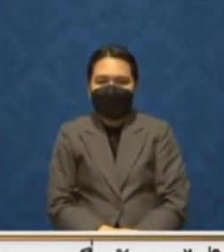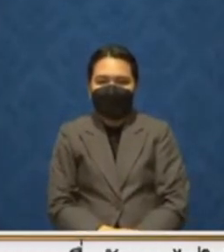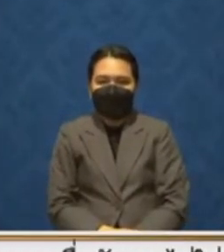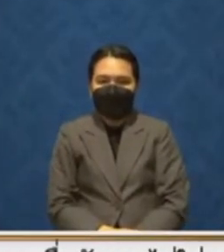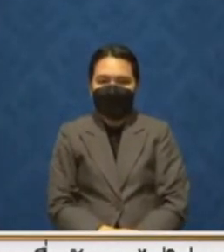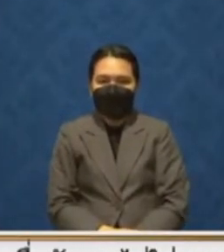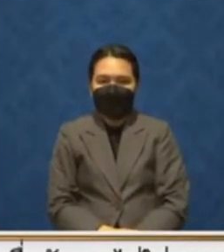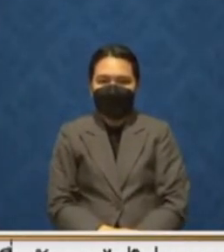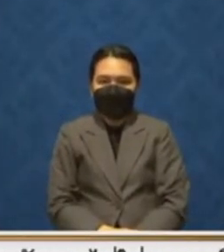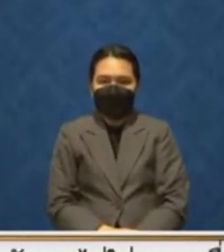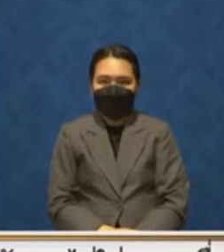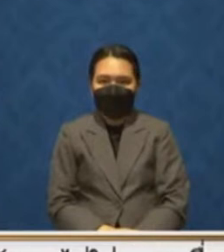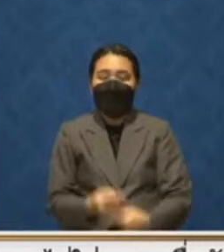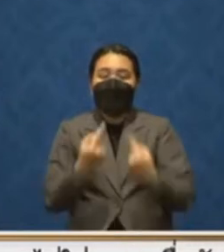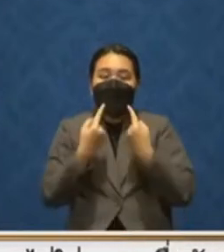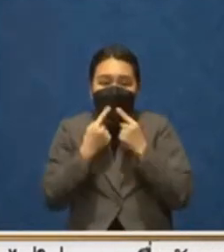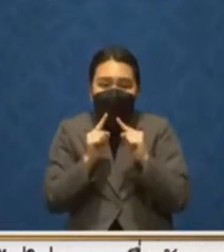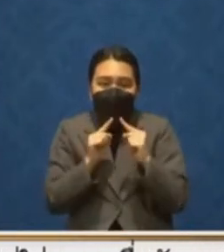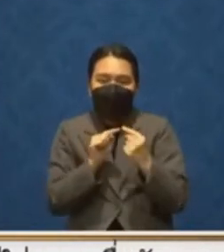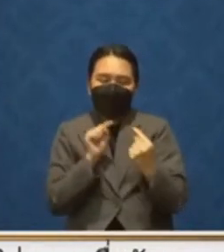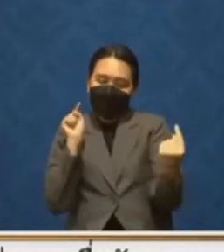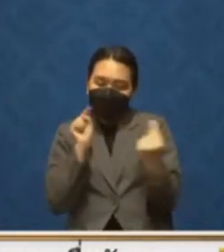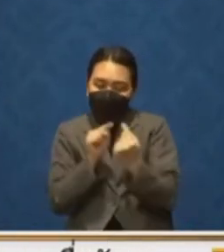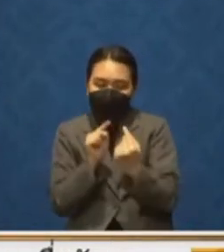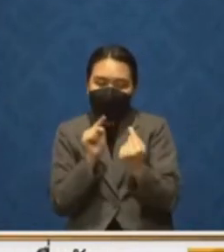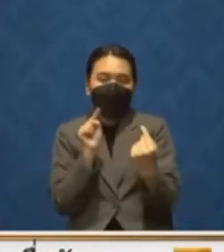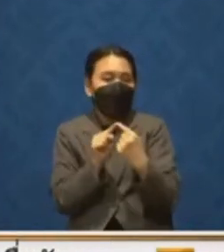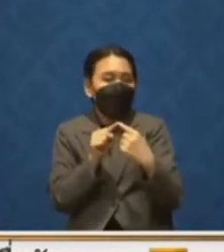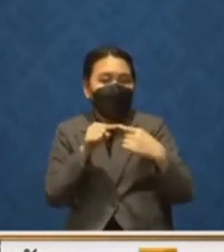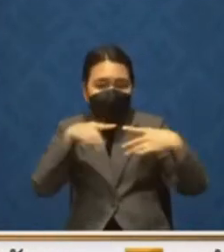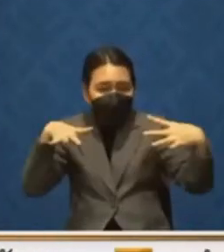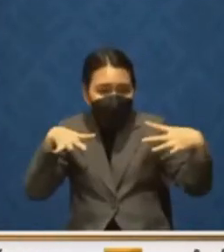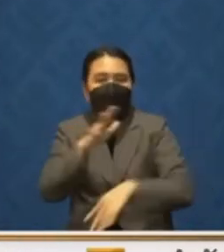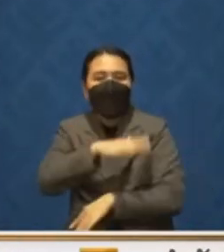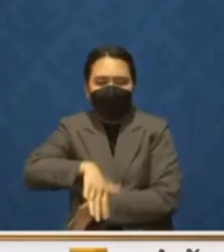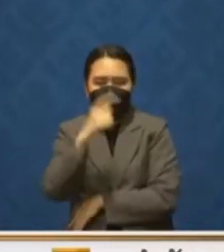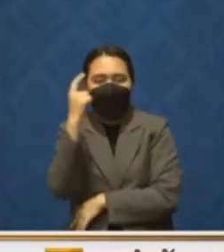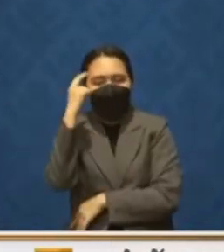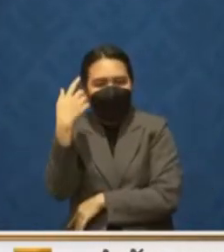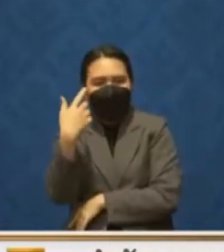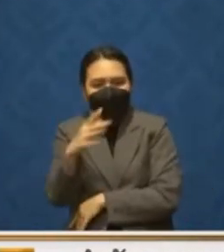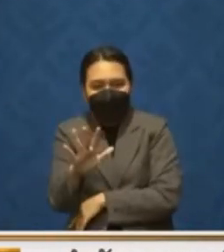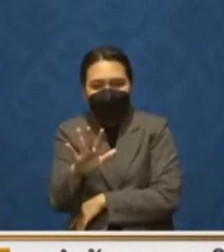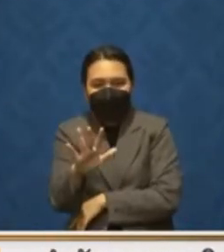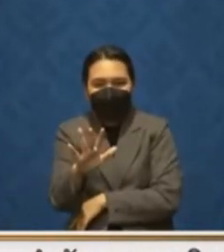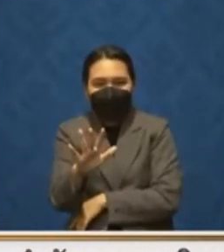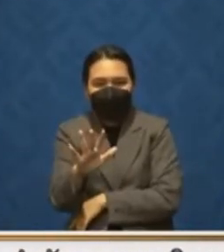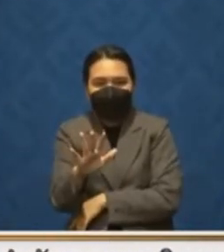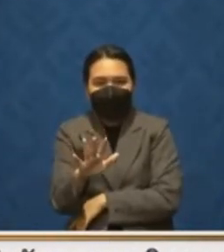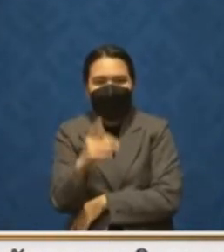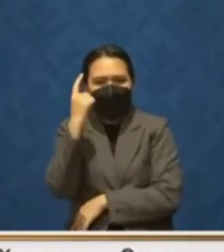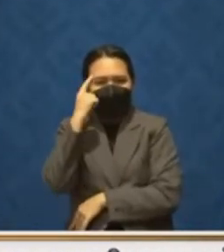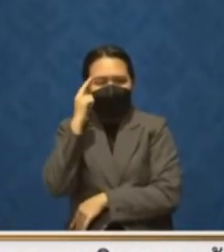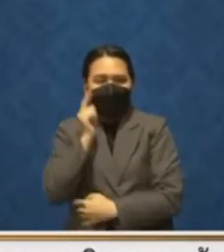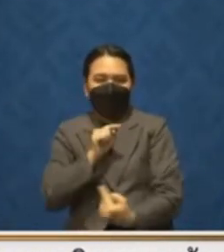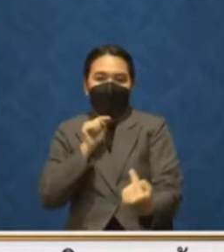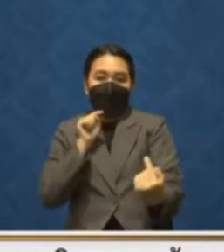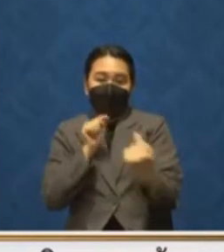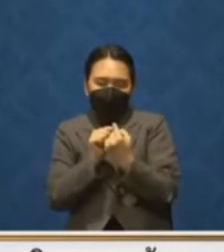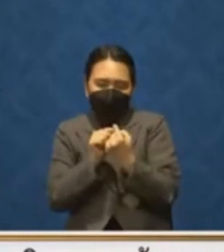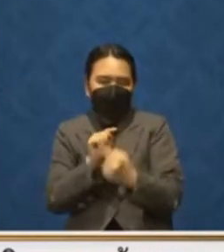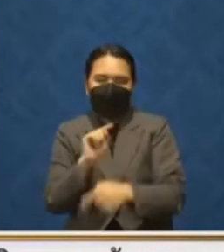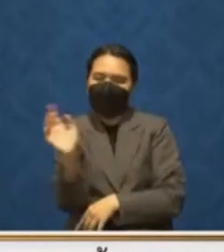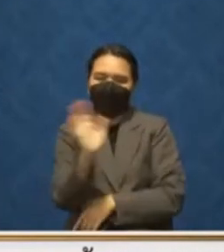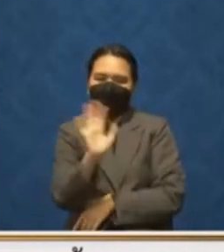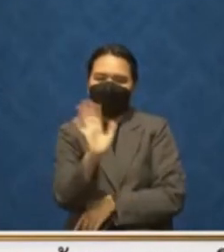ตอบถูกตรงใจไม่จงใจถ้าเรารู้แล้วครับชนะนินจาจะให้ท่านตอบตรงใจที่เราตั้ง